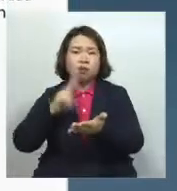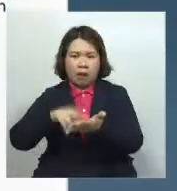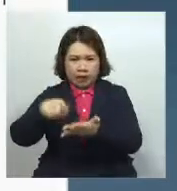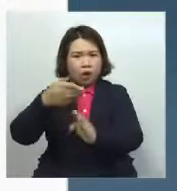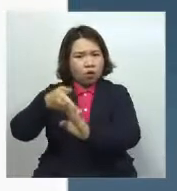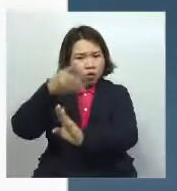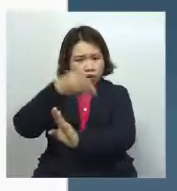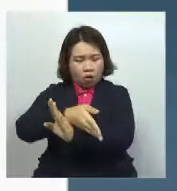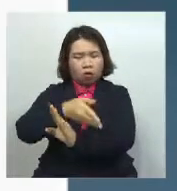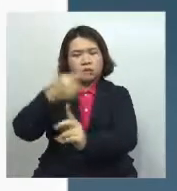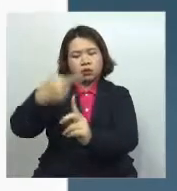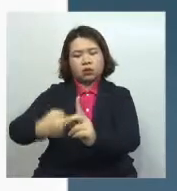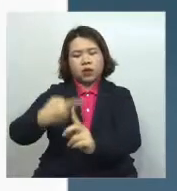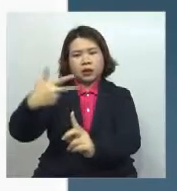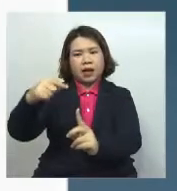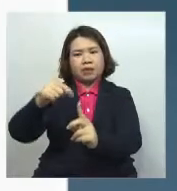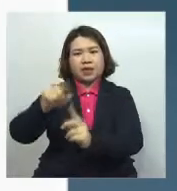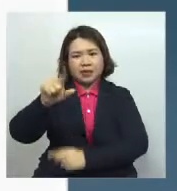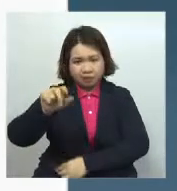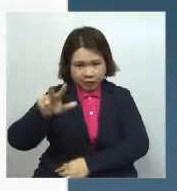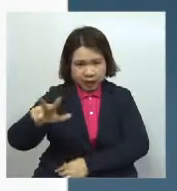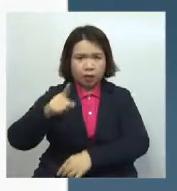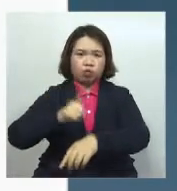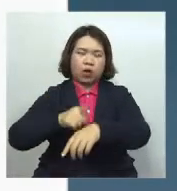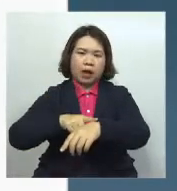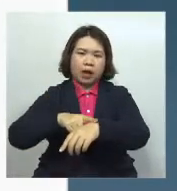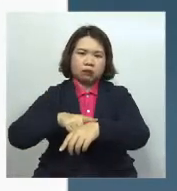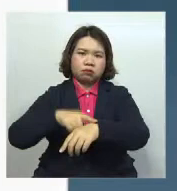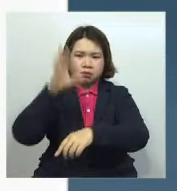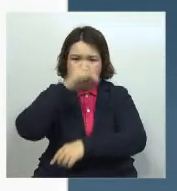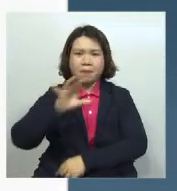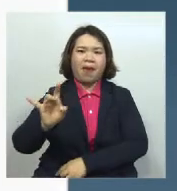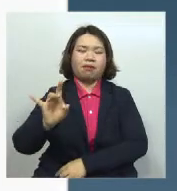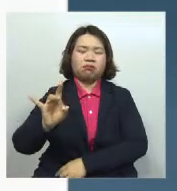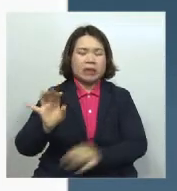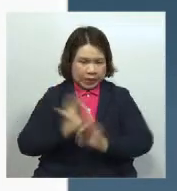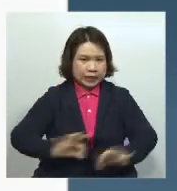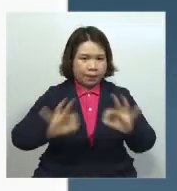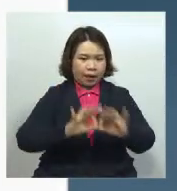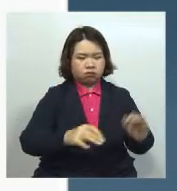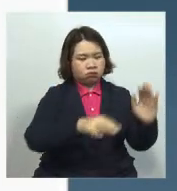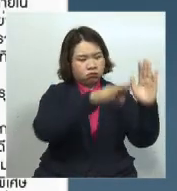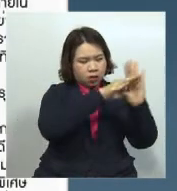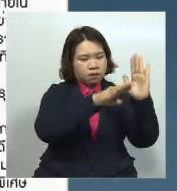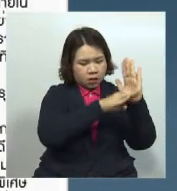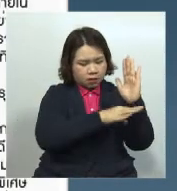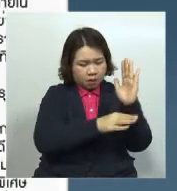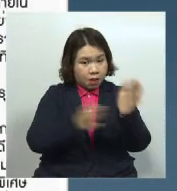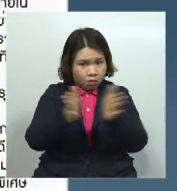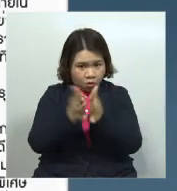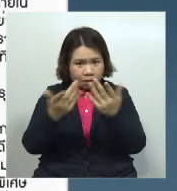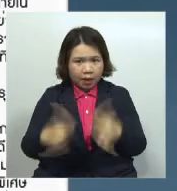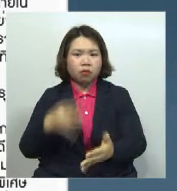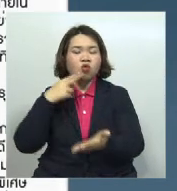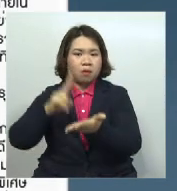ยภายในวันที่ 23 มีนาคมเวลาย 20 น. ก็คือหมายถงเข้ามีการกำหนดระยะเวลาไ้รวมกัน